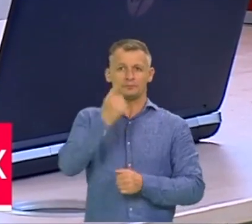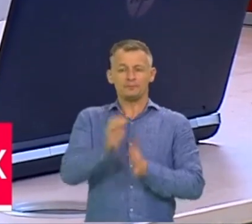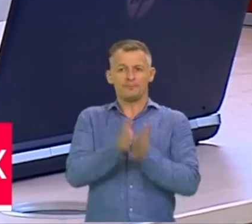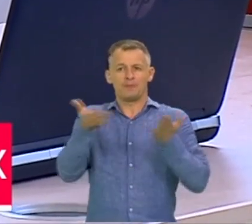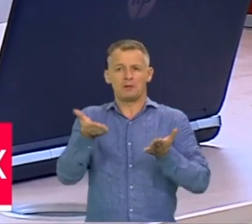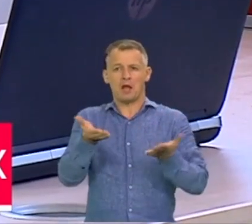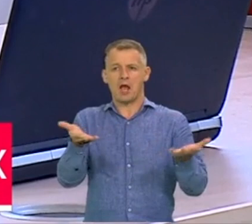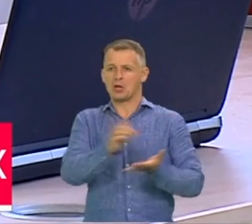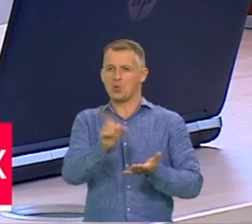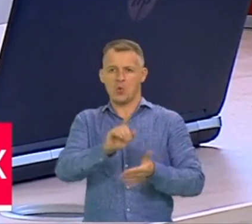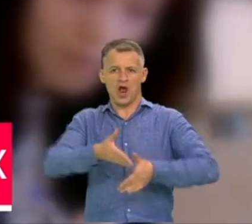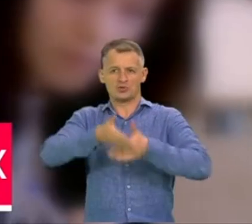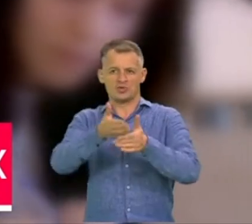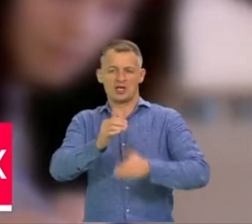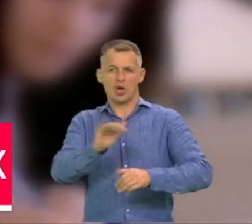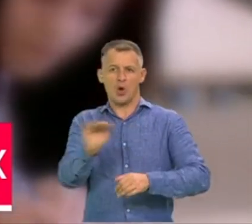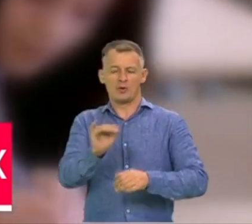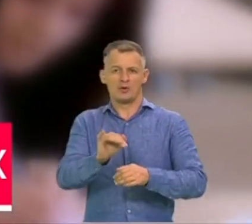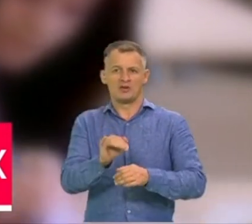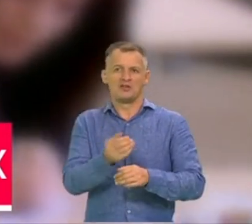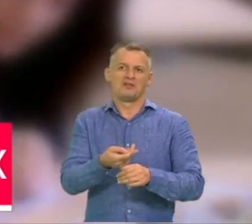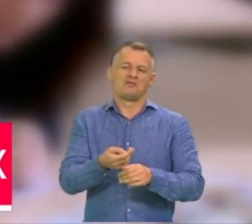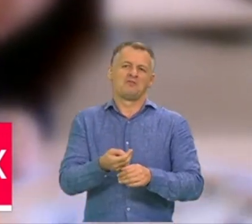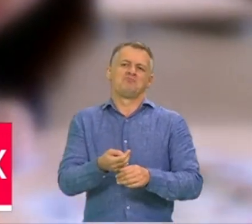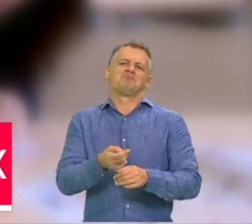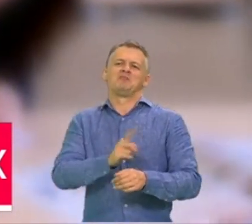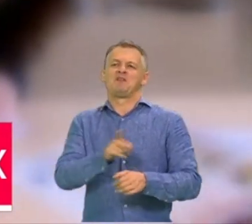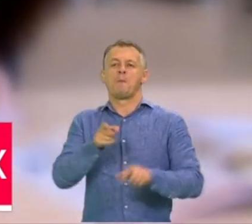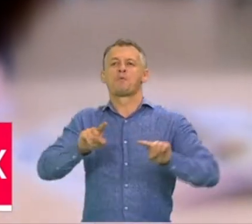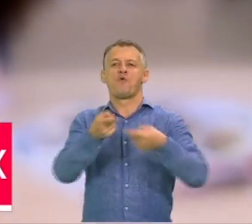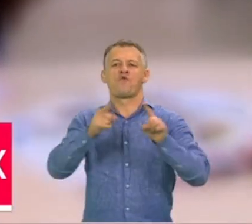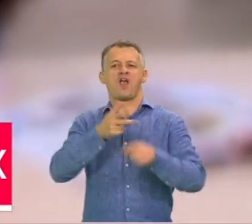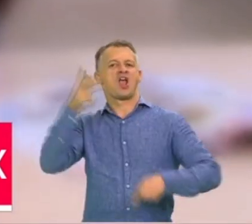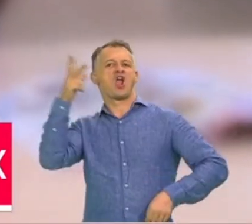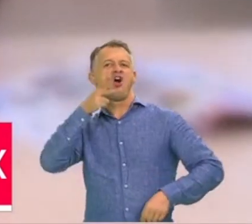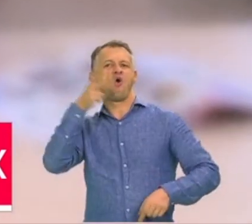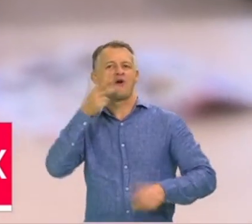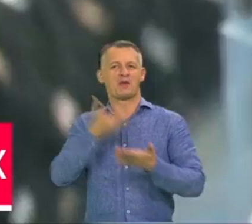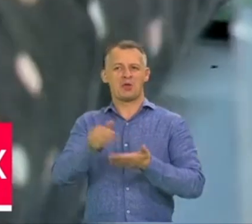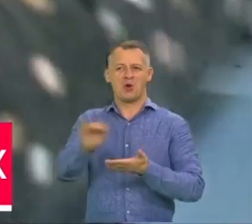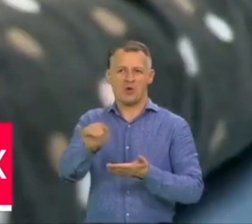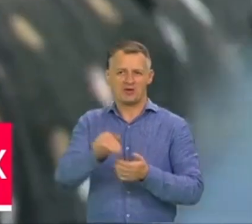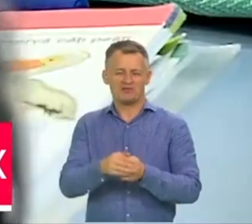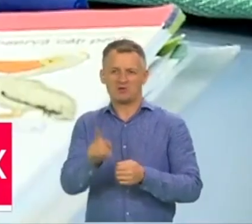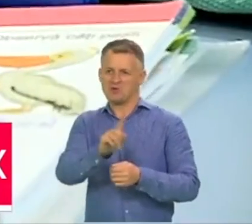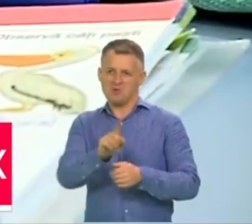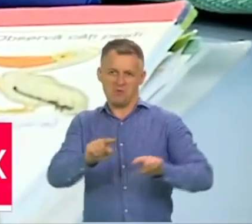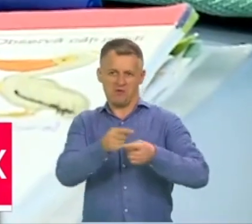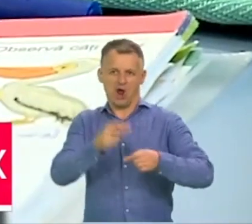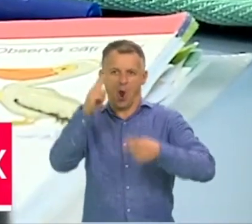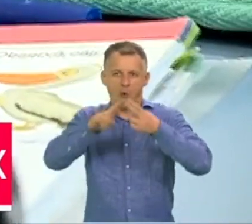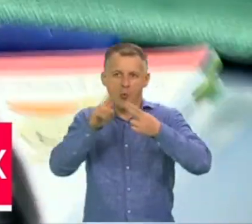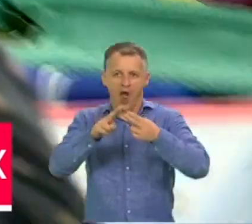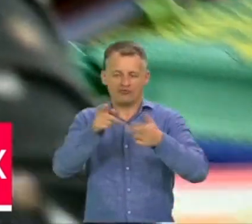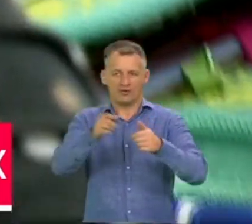ajută copilul, ci din contră produce hohote de râs, că nu are cum să producă cunoaștere, nu ajută cu nimic